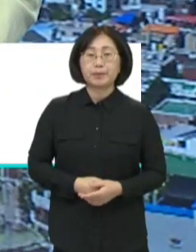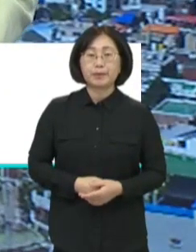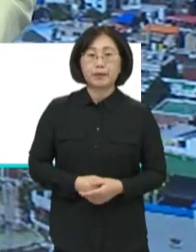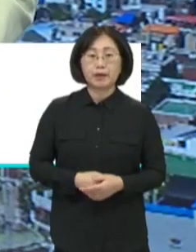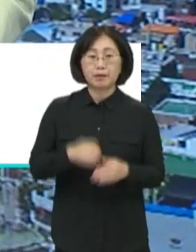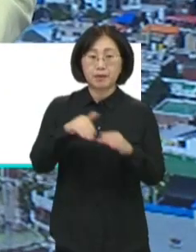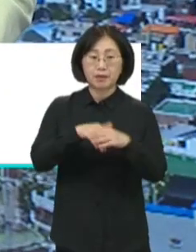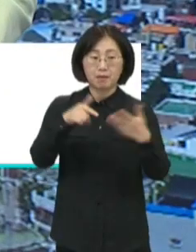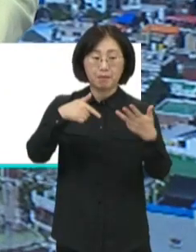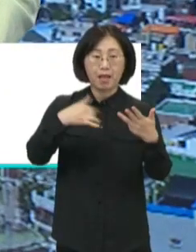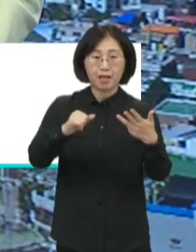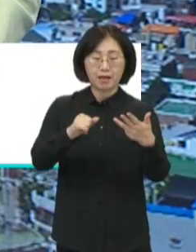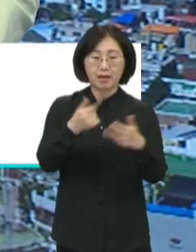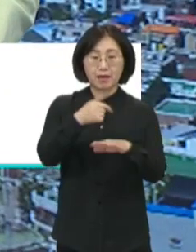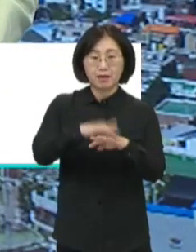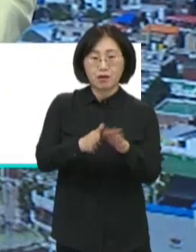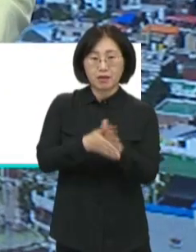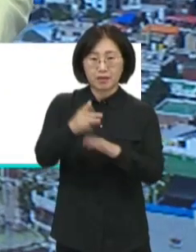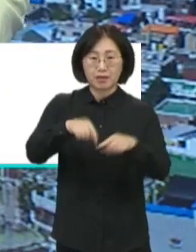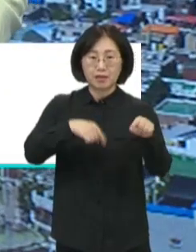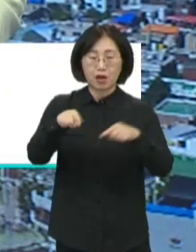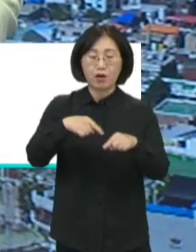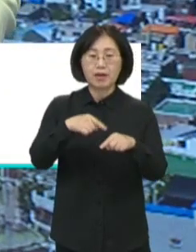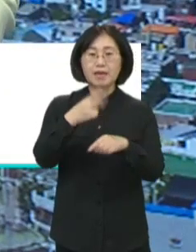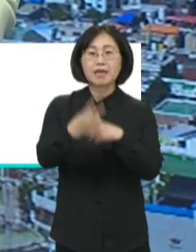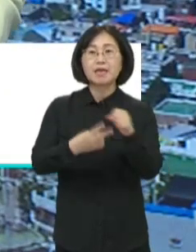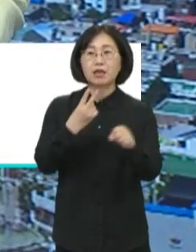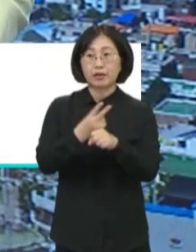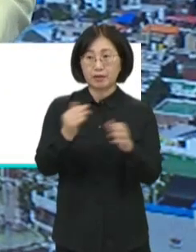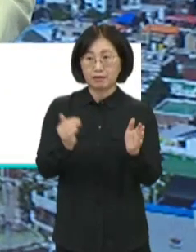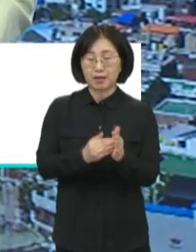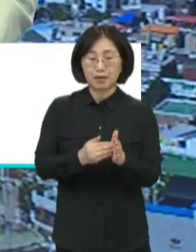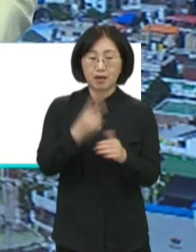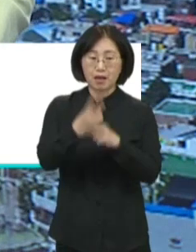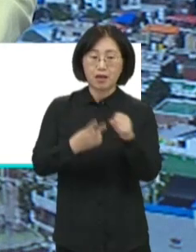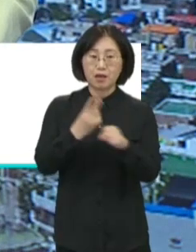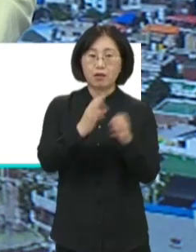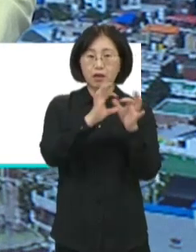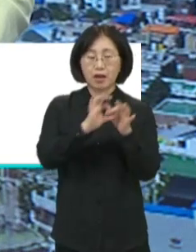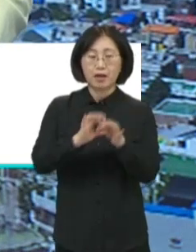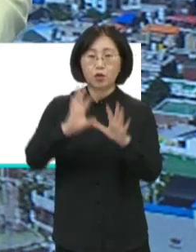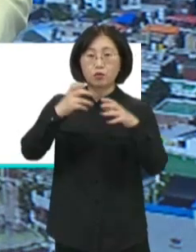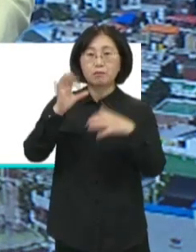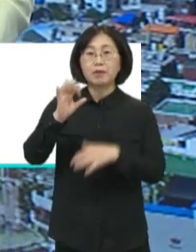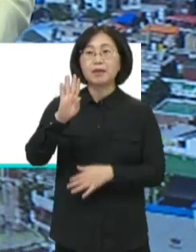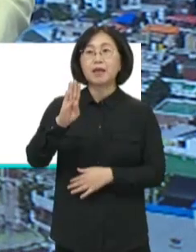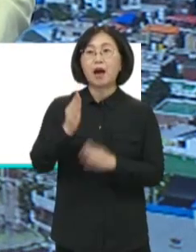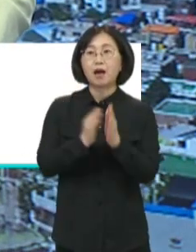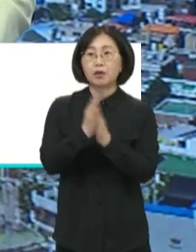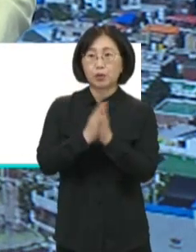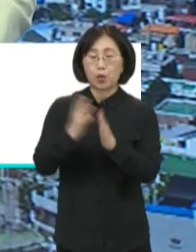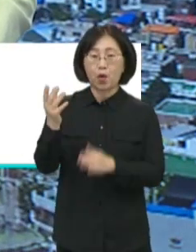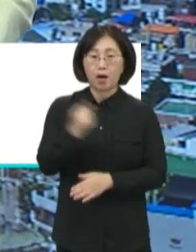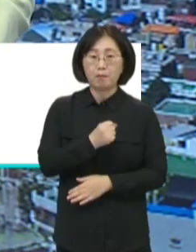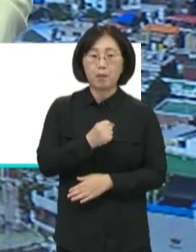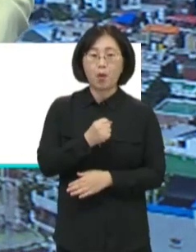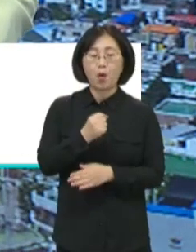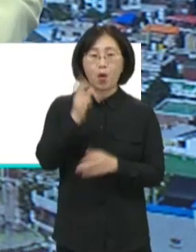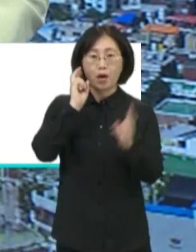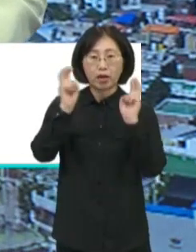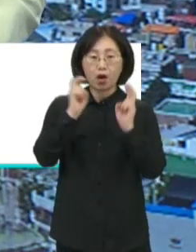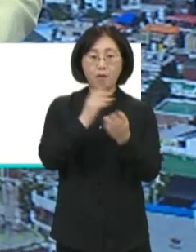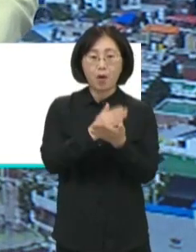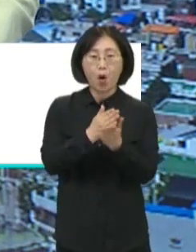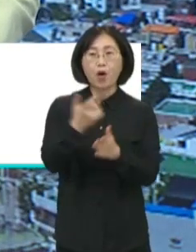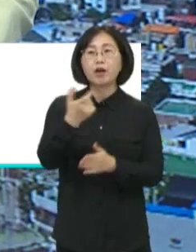민선기 대전 시정이 출범 2주년을 맞았습니다 2년 연속 국비 4조원 확보와 예순 계관 없는 기업 유치 등